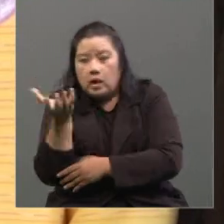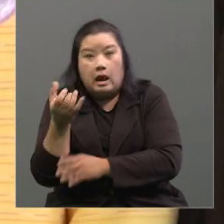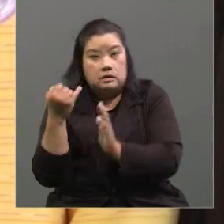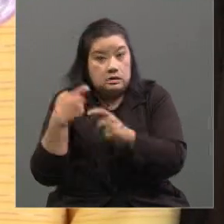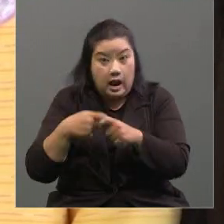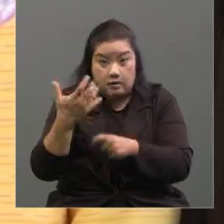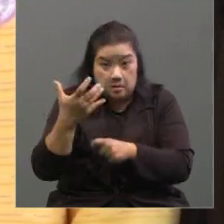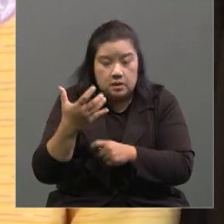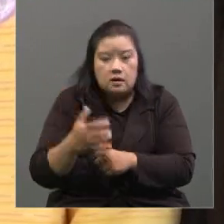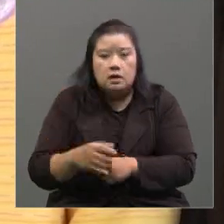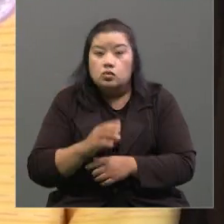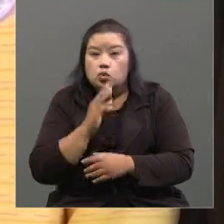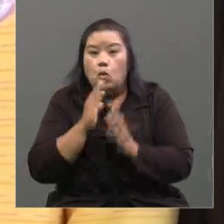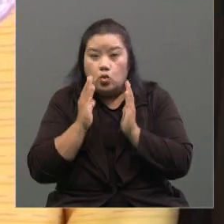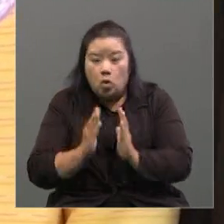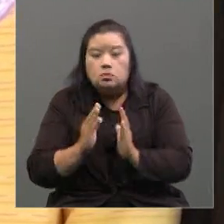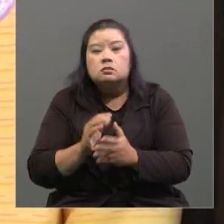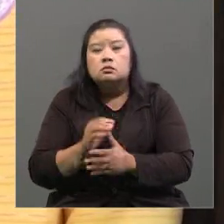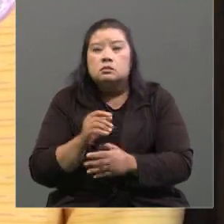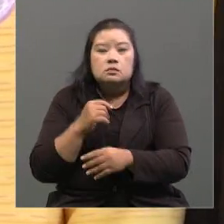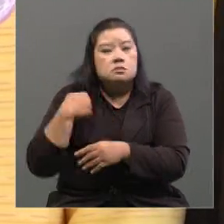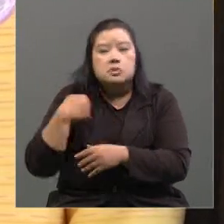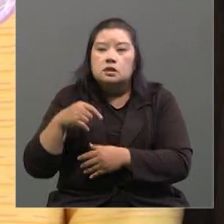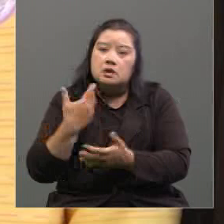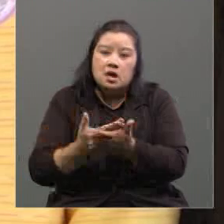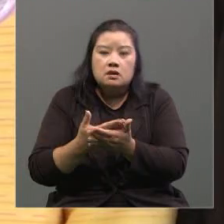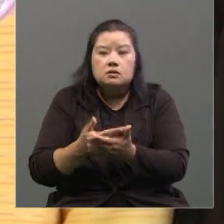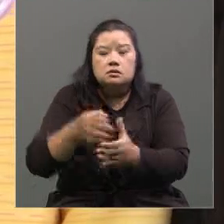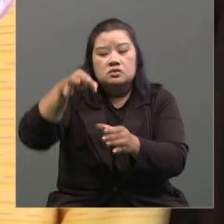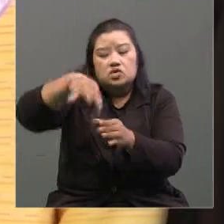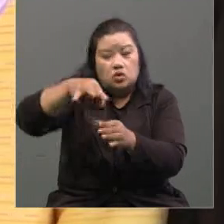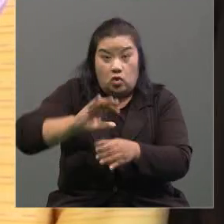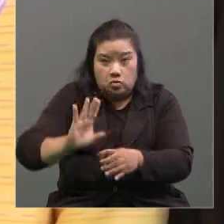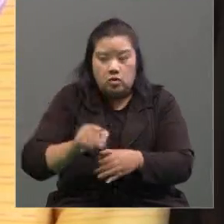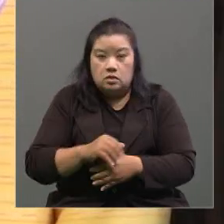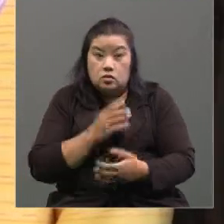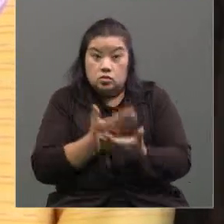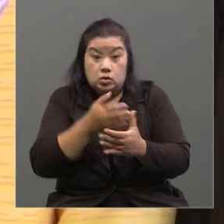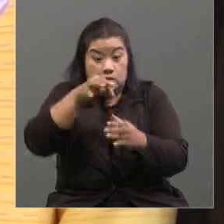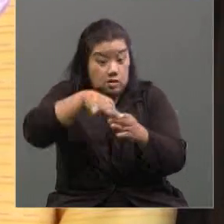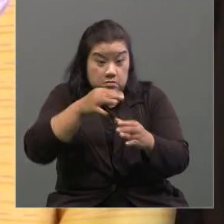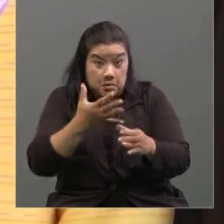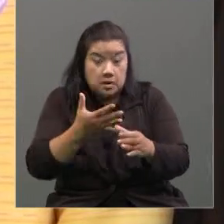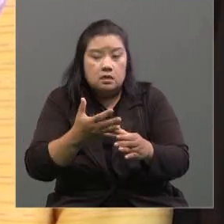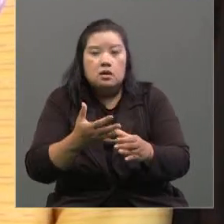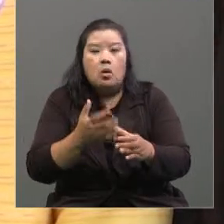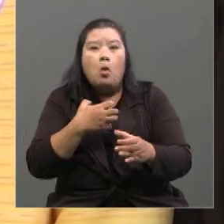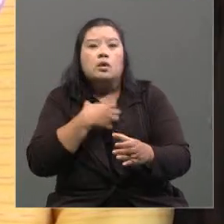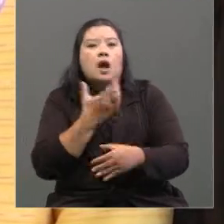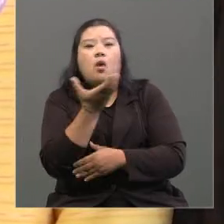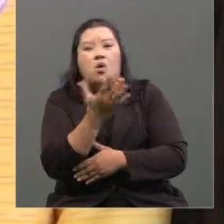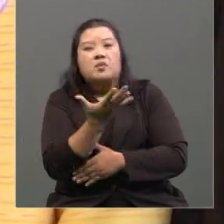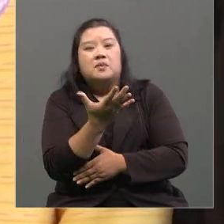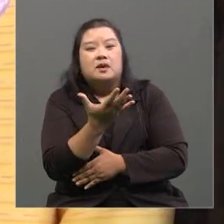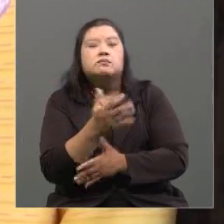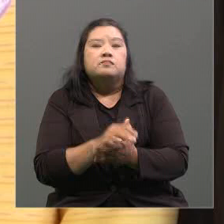จรเดินผ่านไปผ่านมาเนี่ยร่วมใจกันอย่าให้เงินขอทานเขาไม่ได้เงิน มันก็ไม่เป็นธุรกิจแล้วนะครับดังนั้นจ